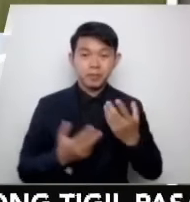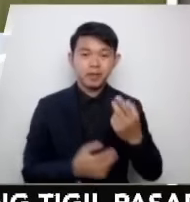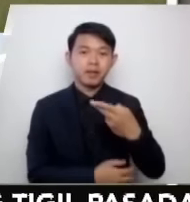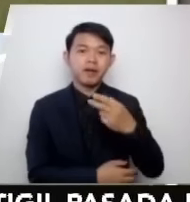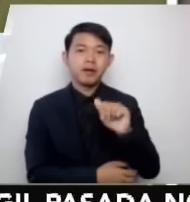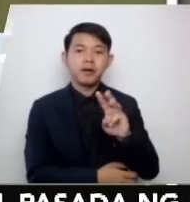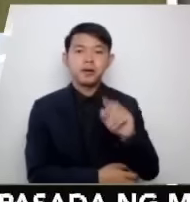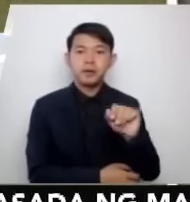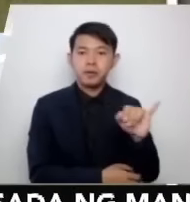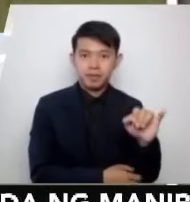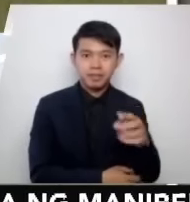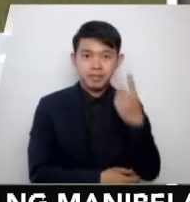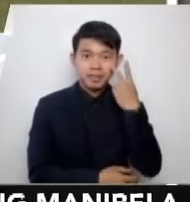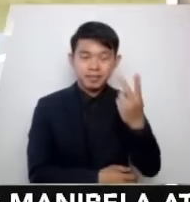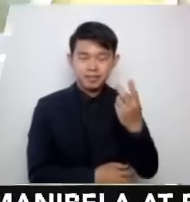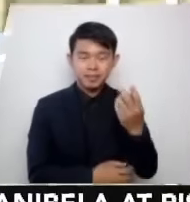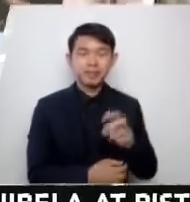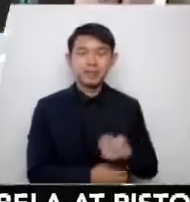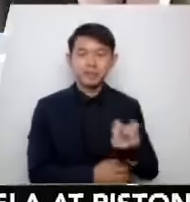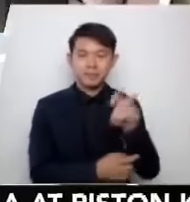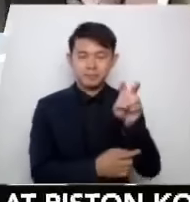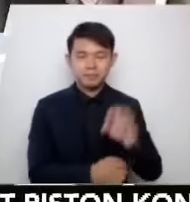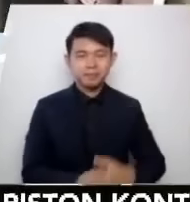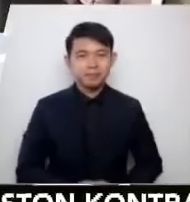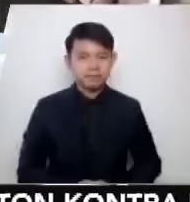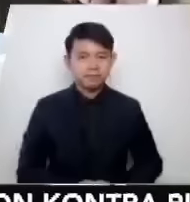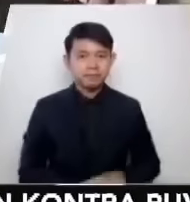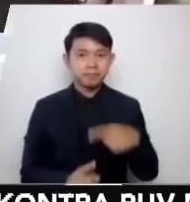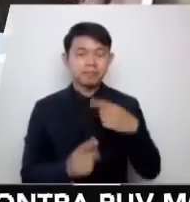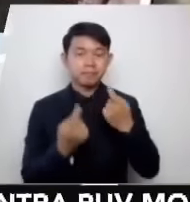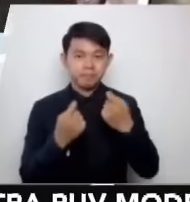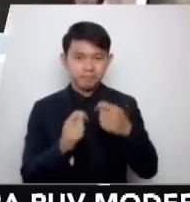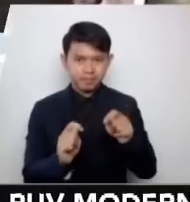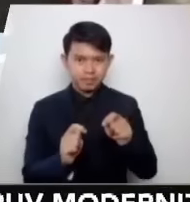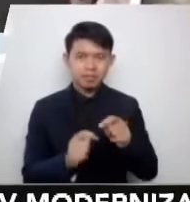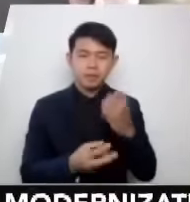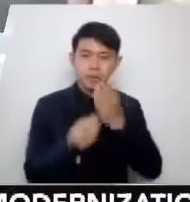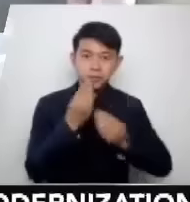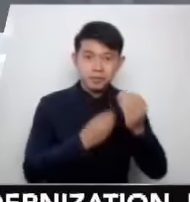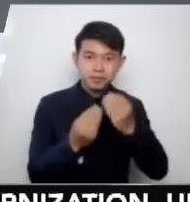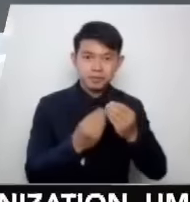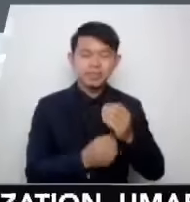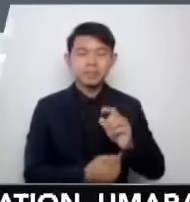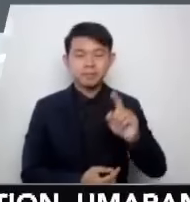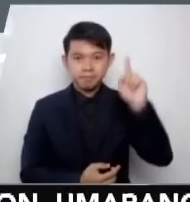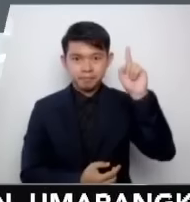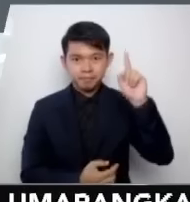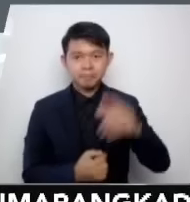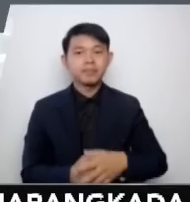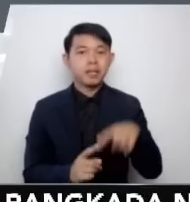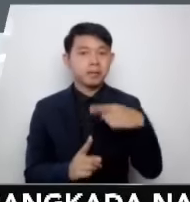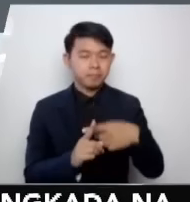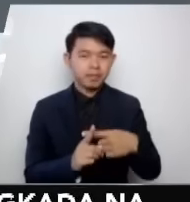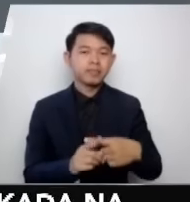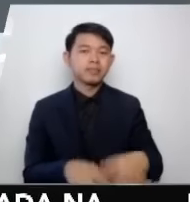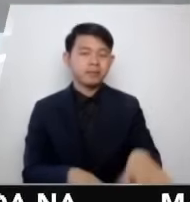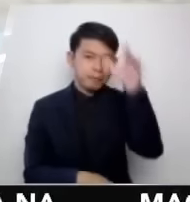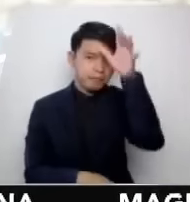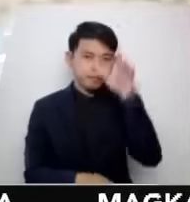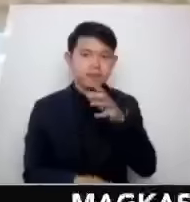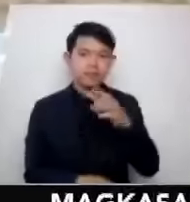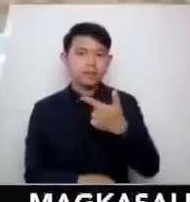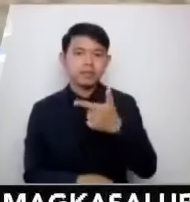beach adventures, maging ang pag-try nila sa ilang Hawaiian food, kasama ang parents ni Gabby. Pinusuan naman yan